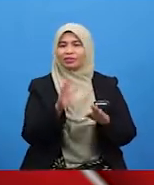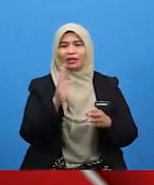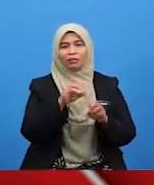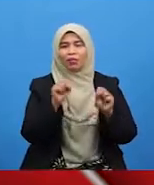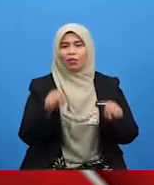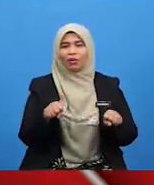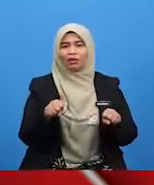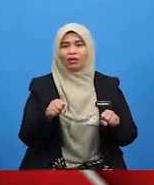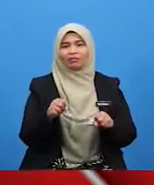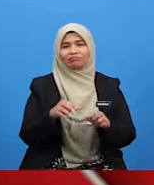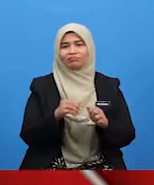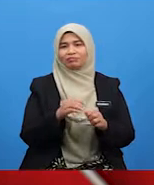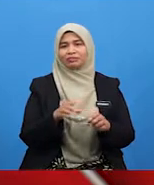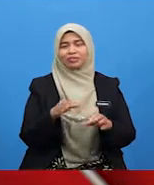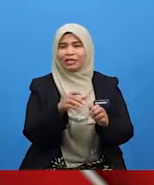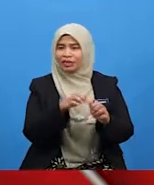boleh mengelak lagi.